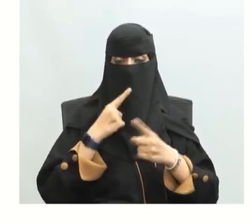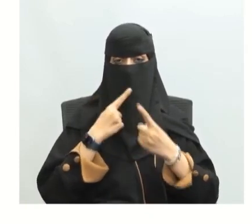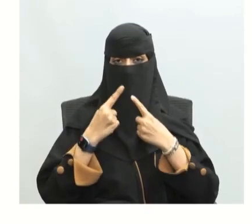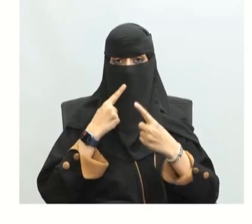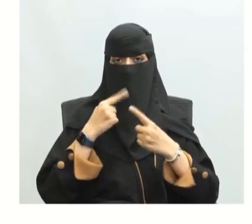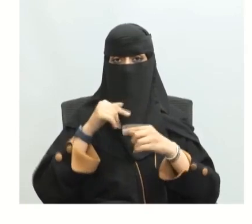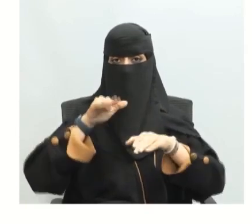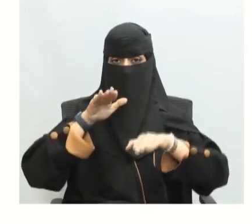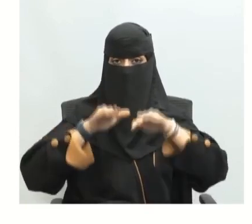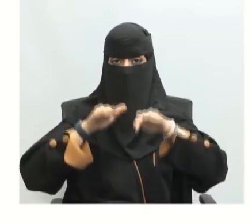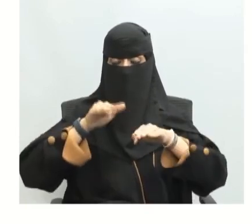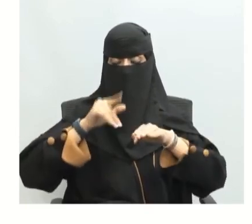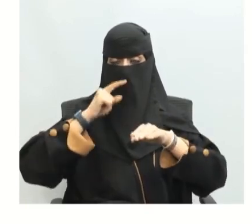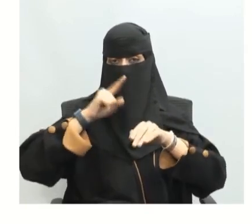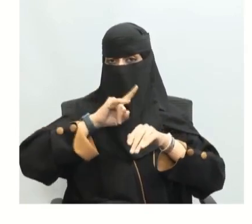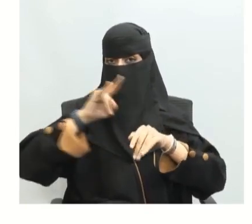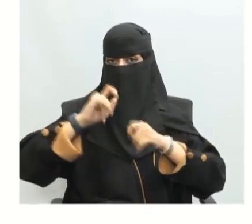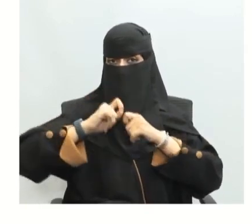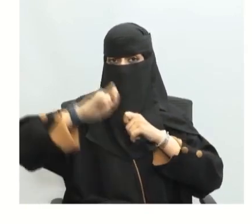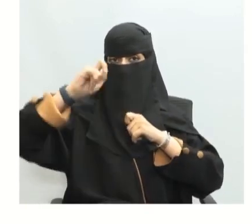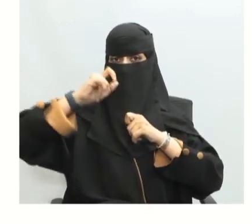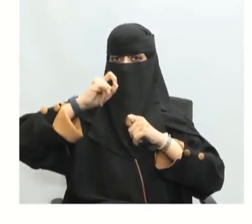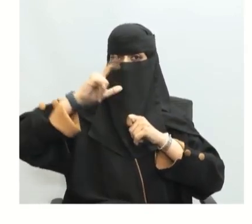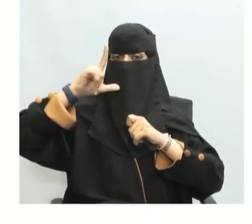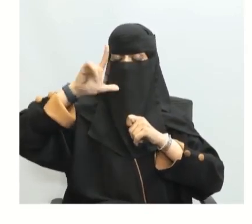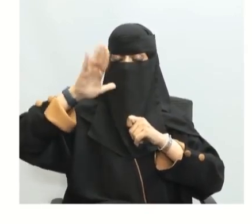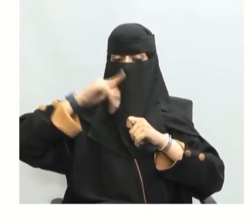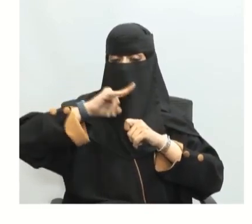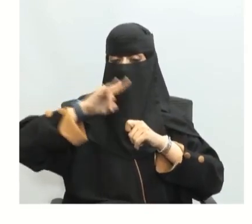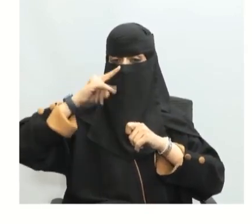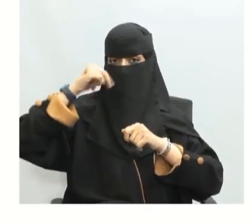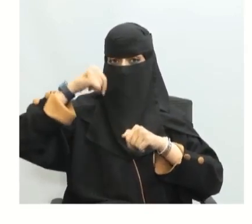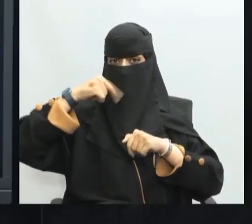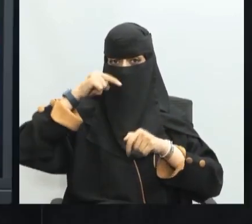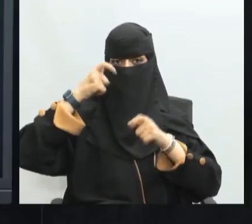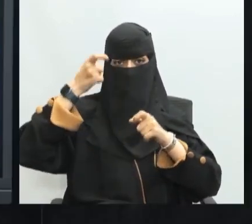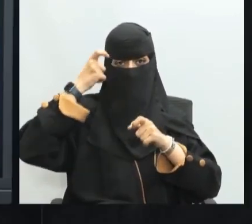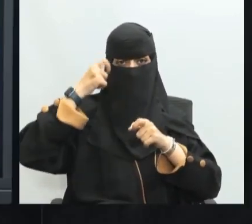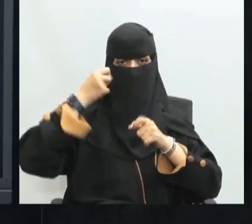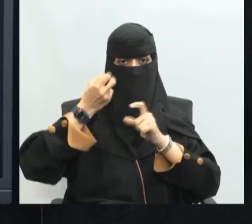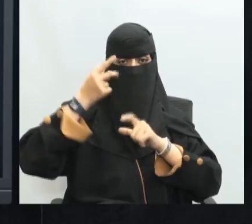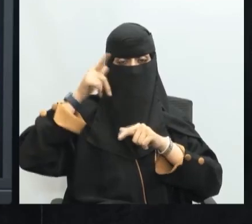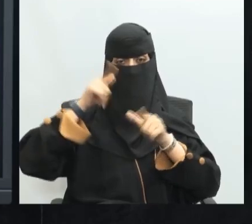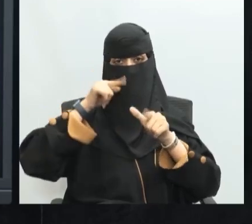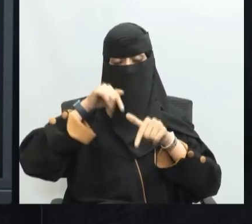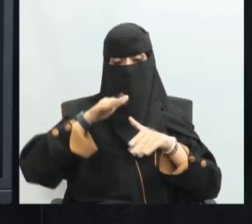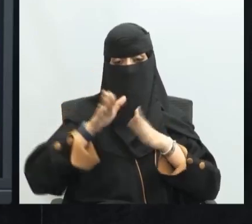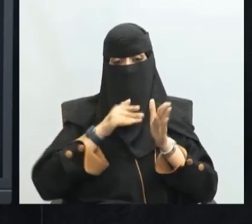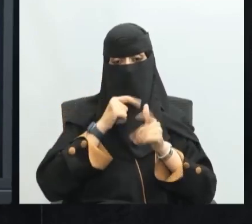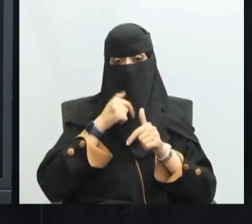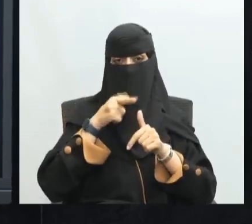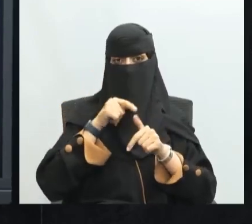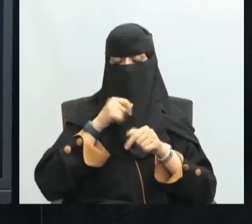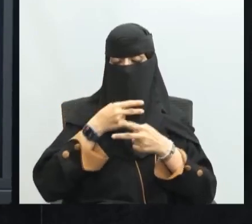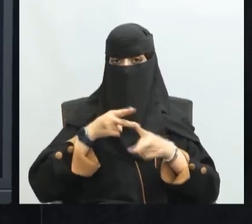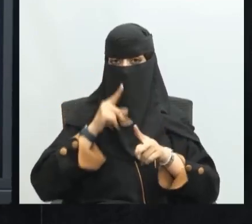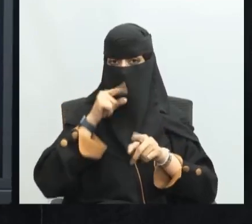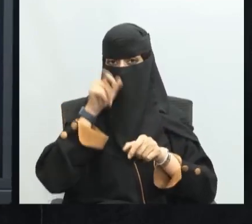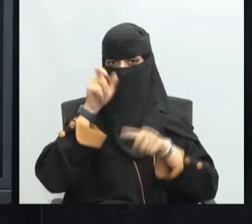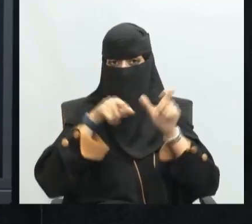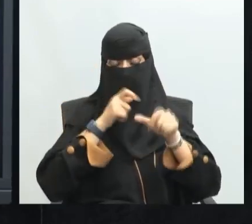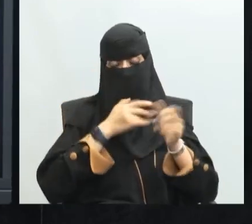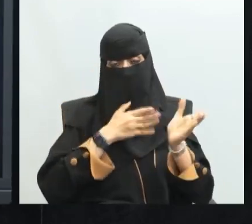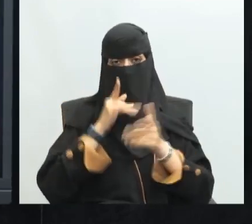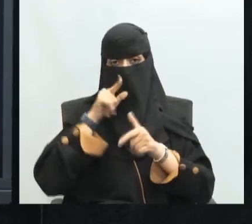الاعتدال عدم رفع الصوت ايضا عدم عدم التعصب للراي وتقبل اراء